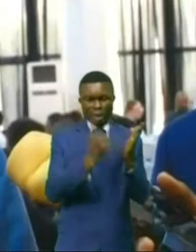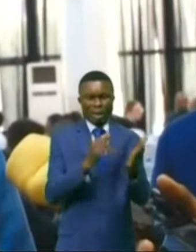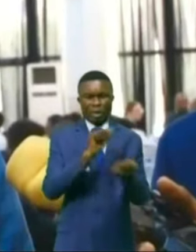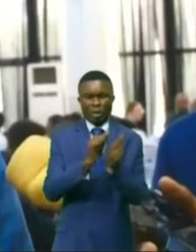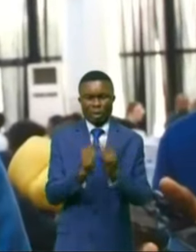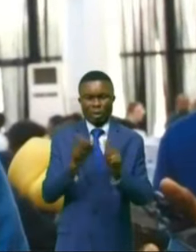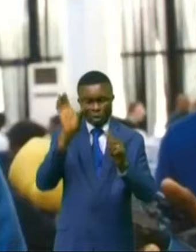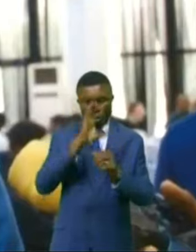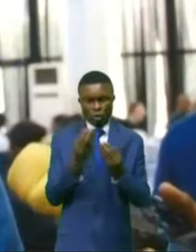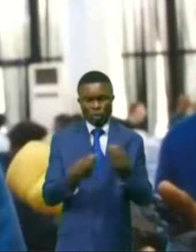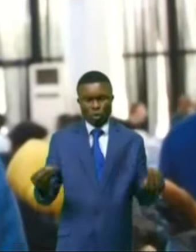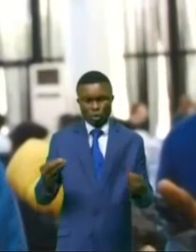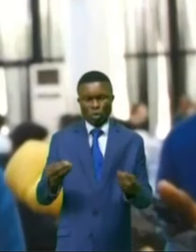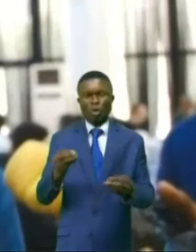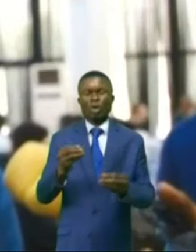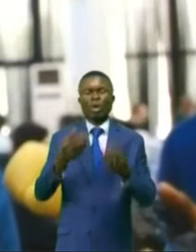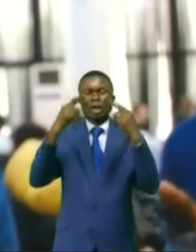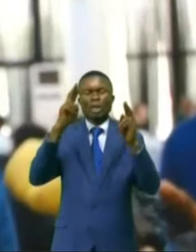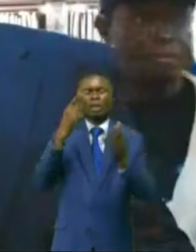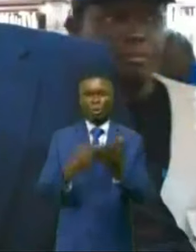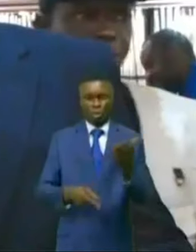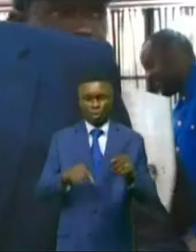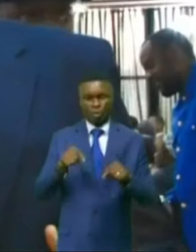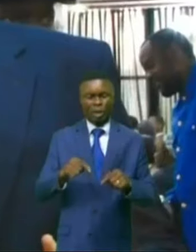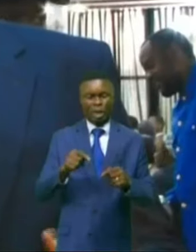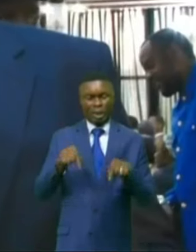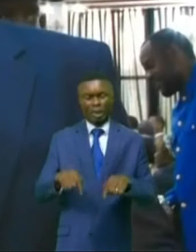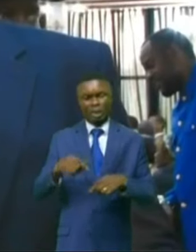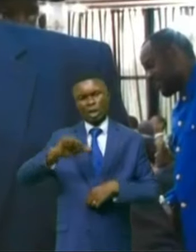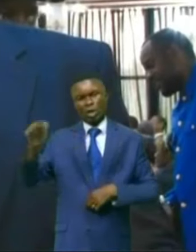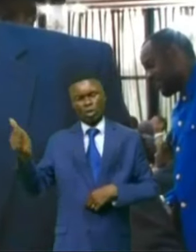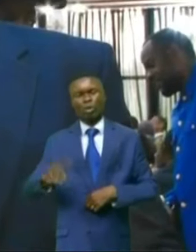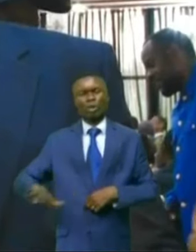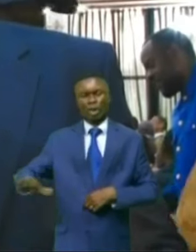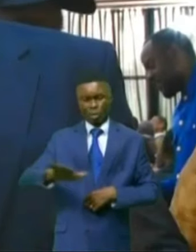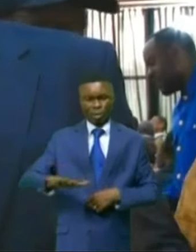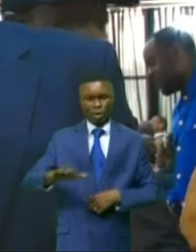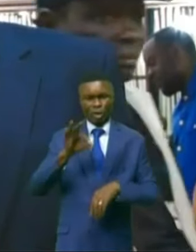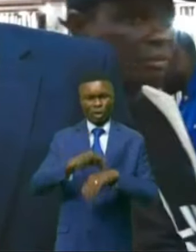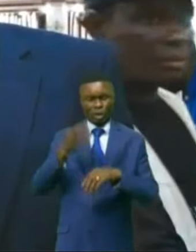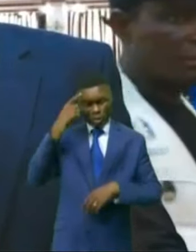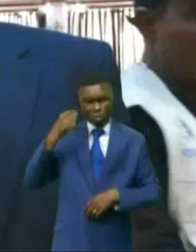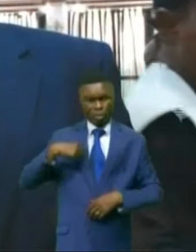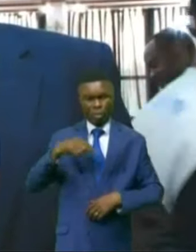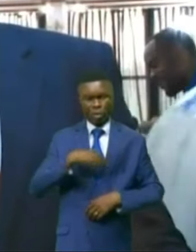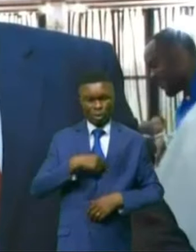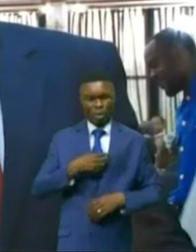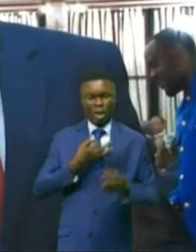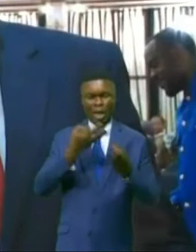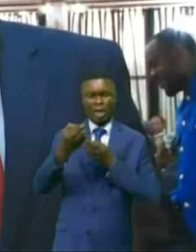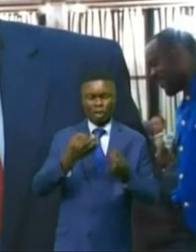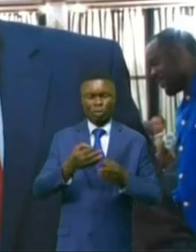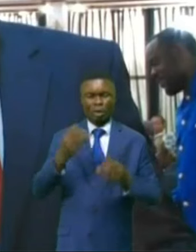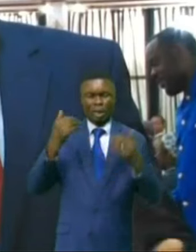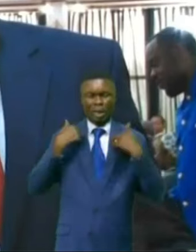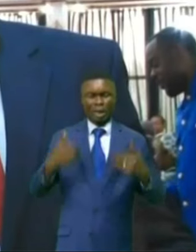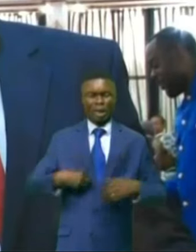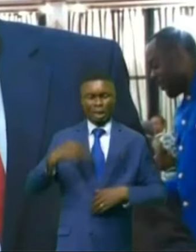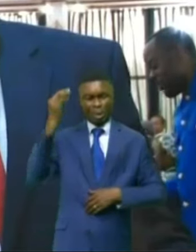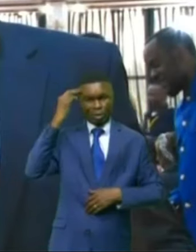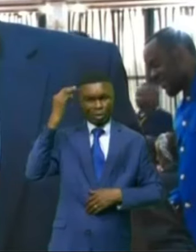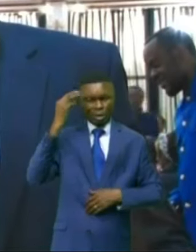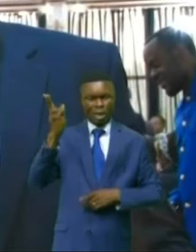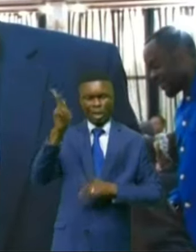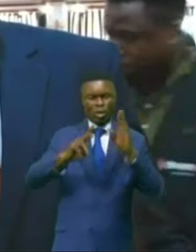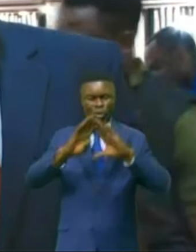et aussi des choses qui ont marché ici et ailleurs. Pour nous, c'est vraiment une occasion de faire connaître la santé mentale au grand